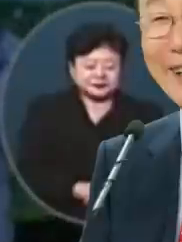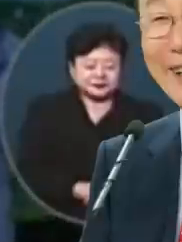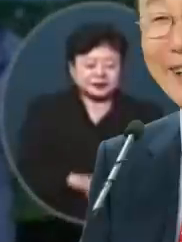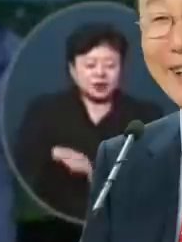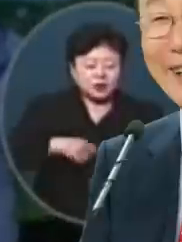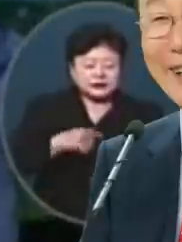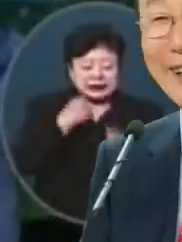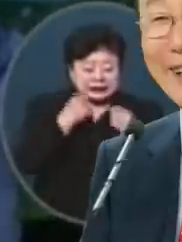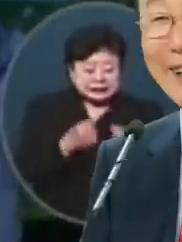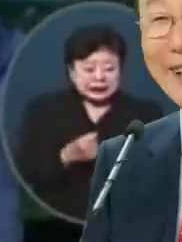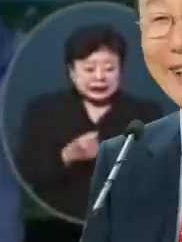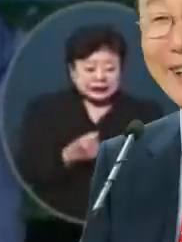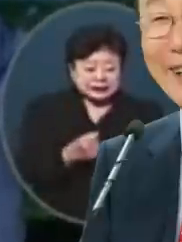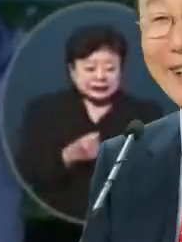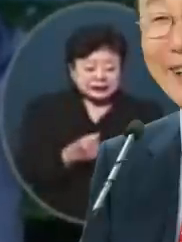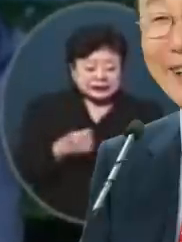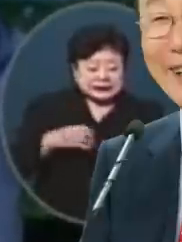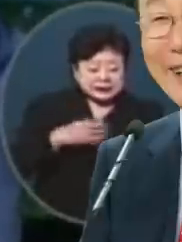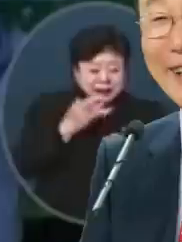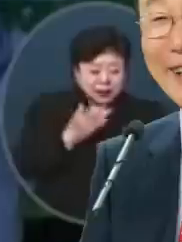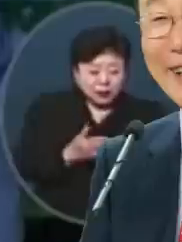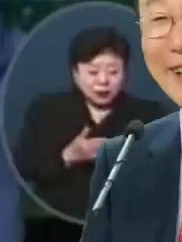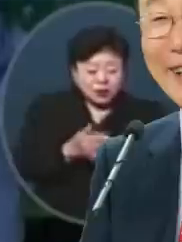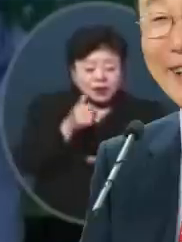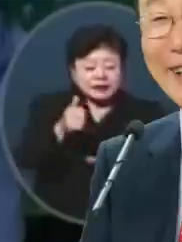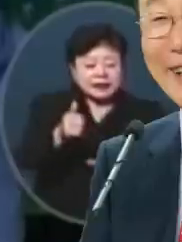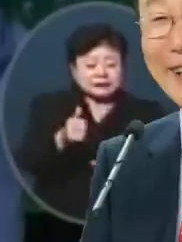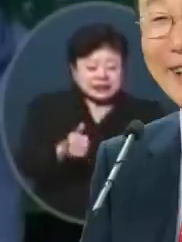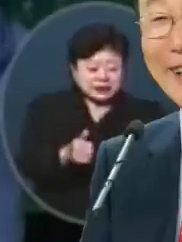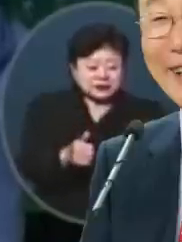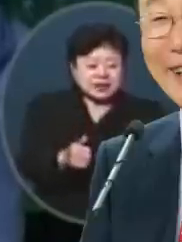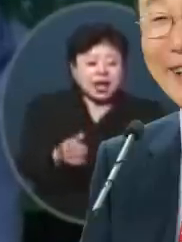혼자 살지 말고, 살아가지 말고 남녀가 모여서